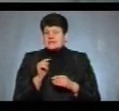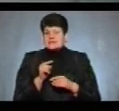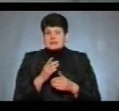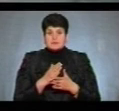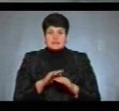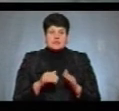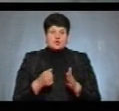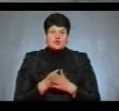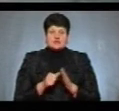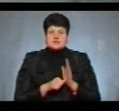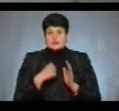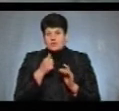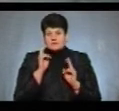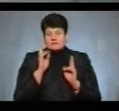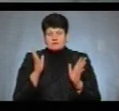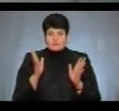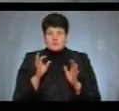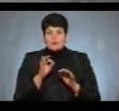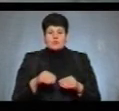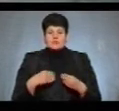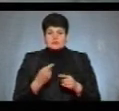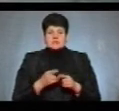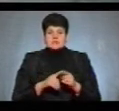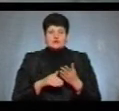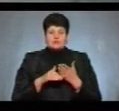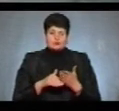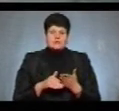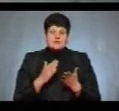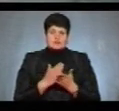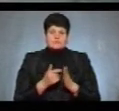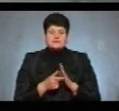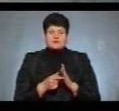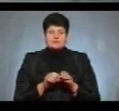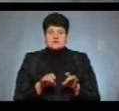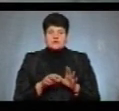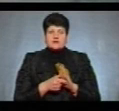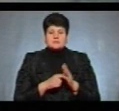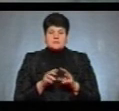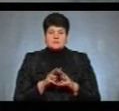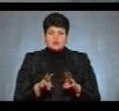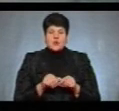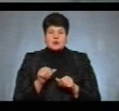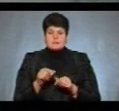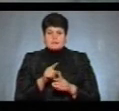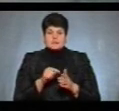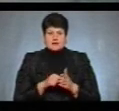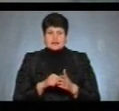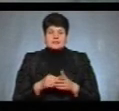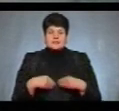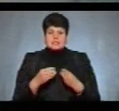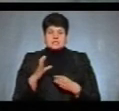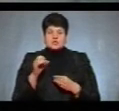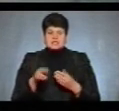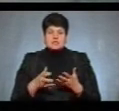мають дітей до 6 років – невідомо. Про надання такої допомоги йдеться у постанові Кабінету міністрів України. Деякі питання надання соціальної підтримки